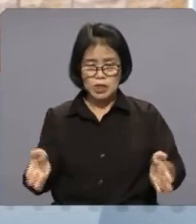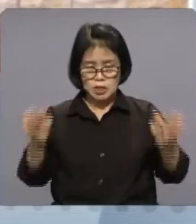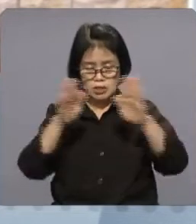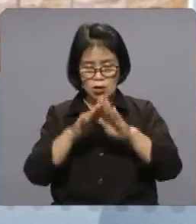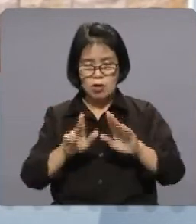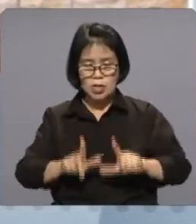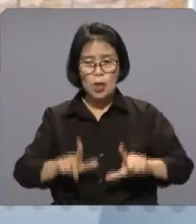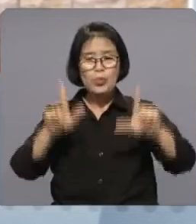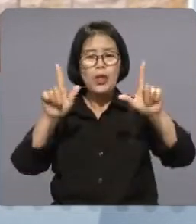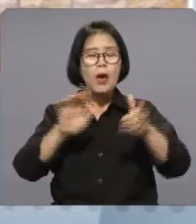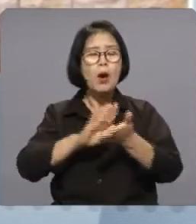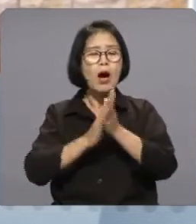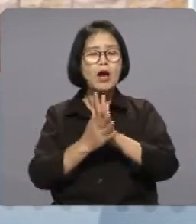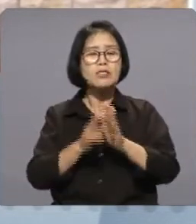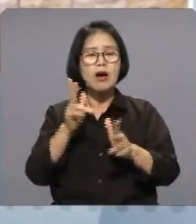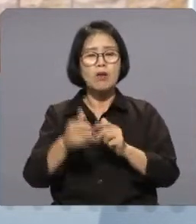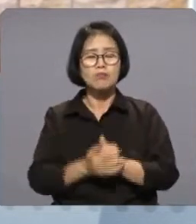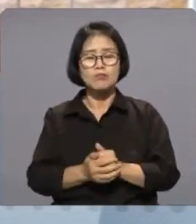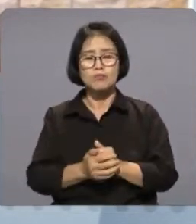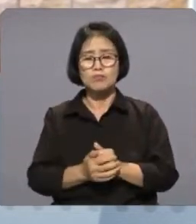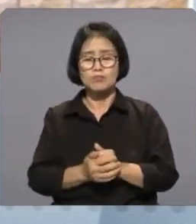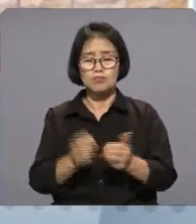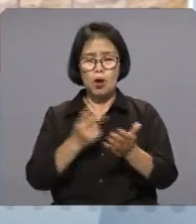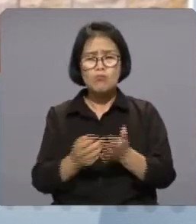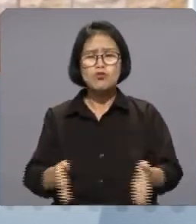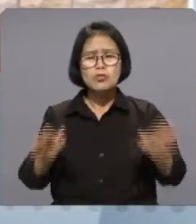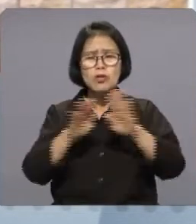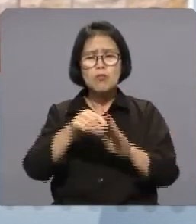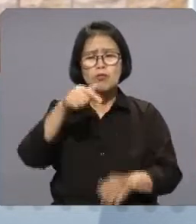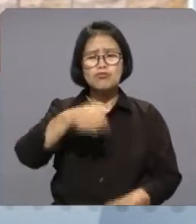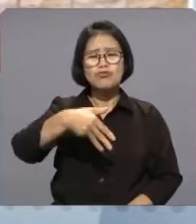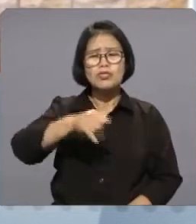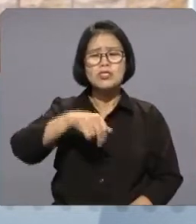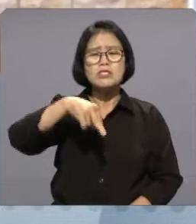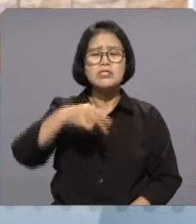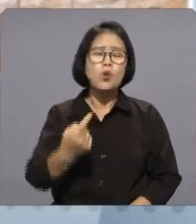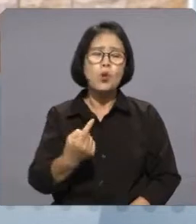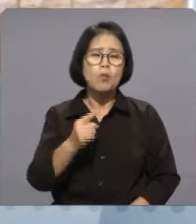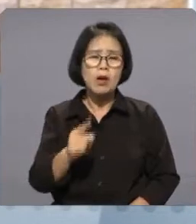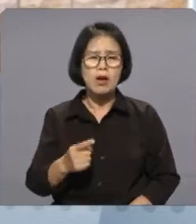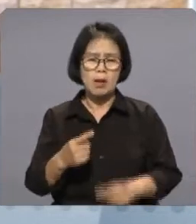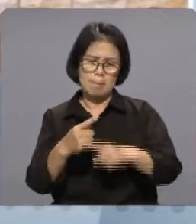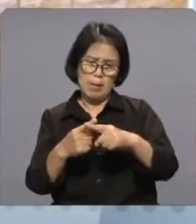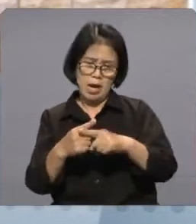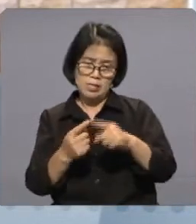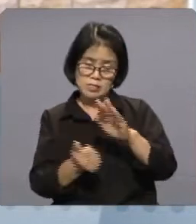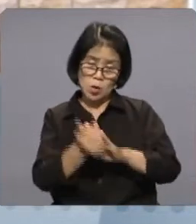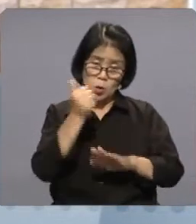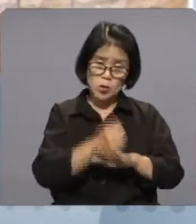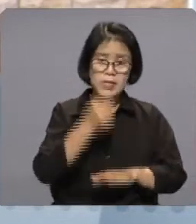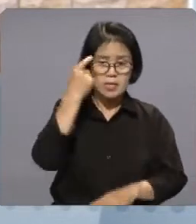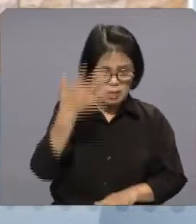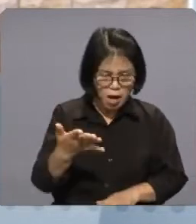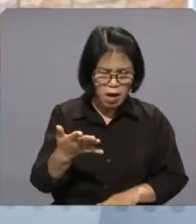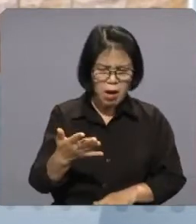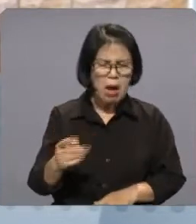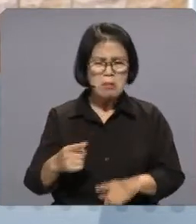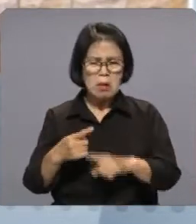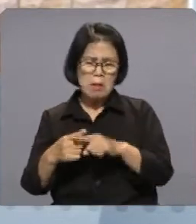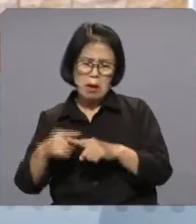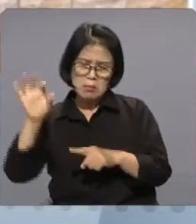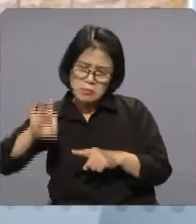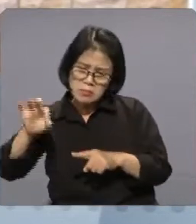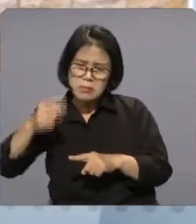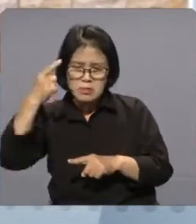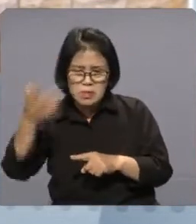이 법무시설이라는 것이 이제 구치소를 말하는 건데 결국에는 절반의 성공이냐 아니면 반쪽짜리냐 이렇게 의견이 갈릴 수가